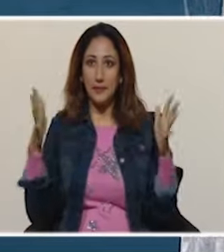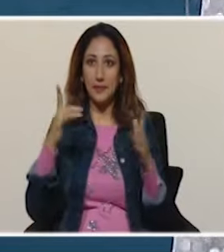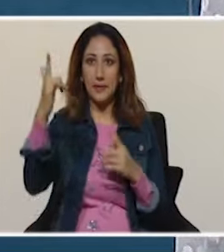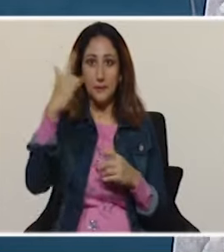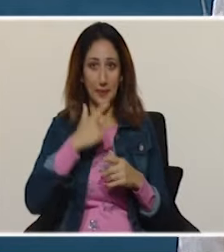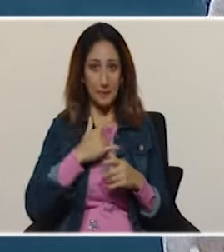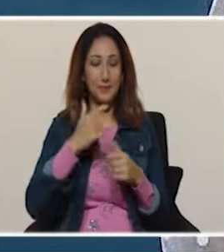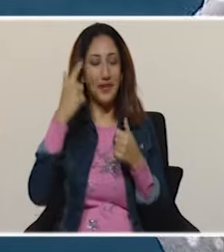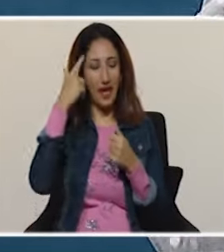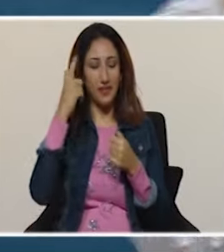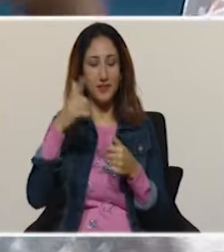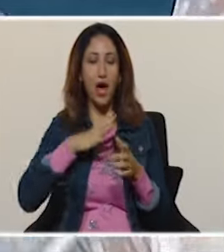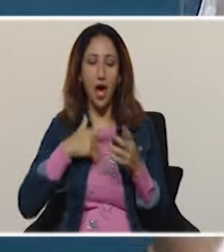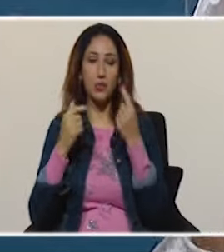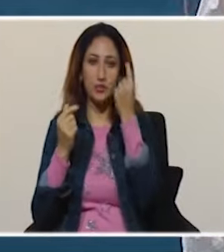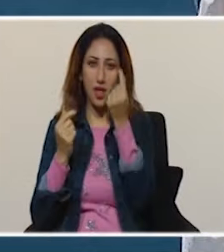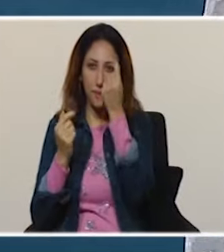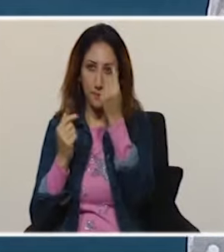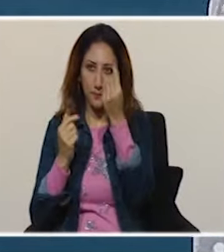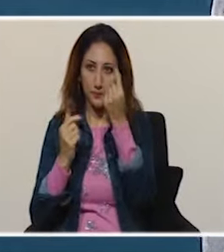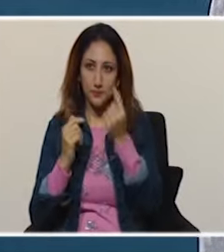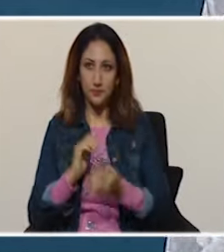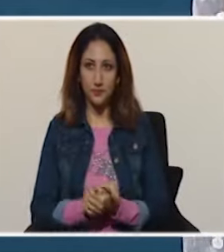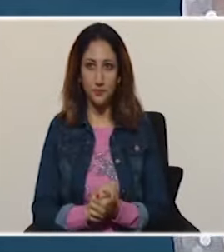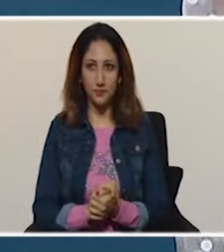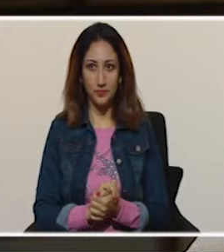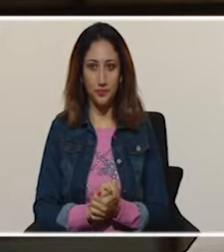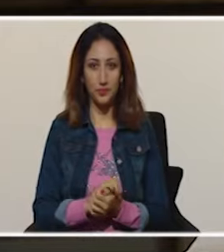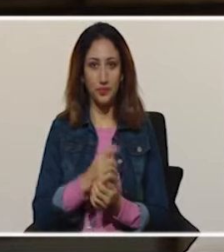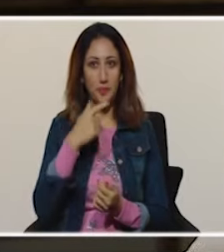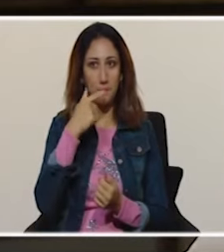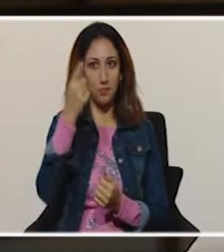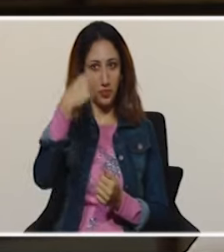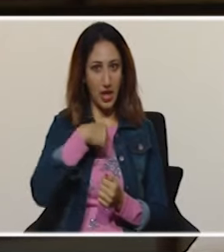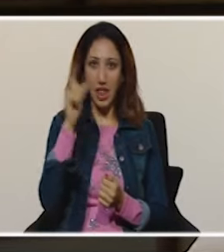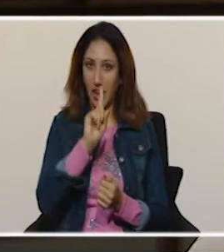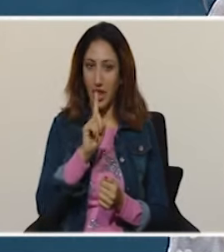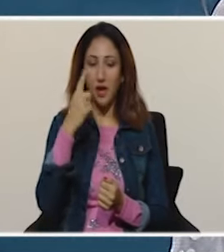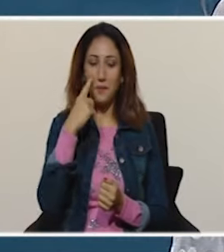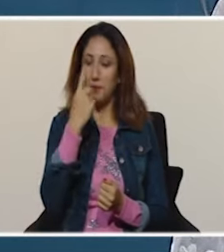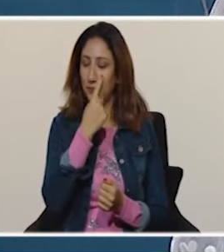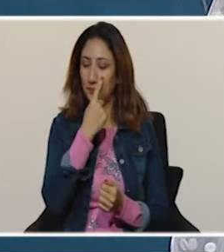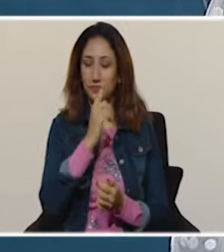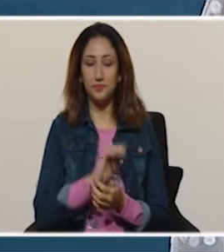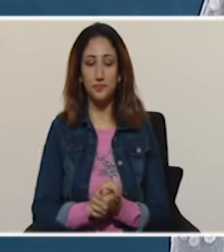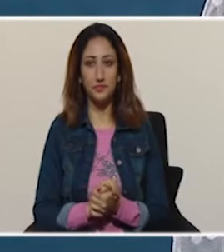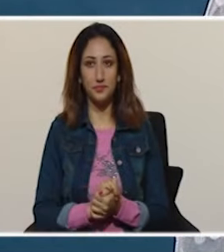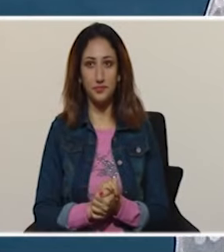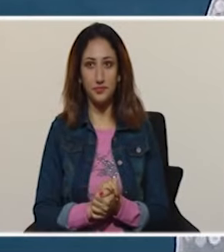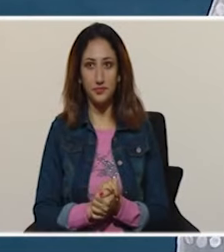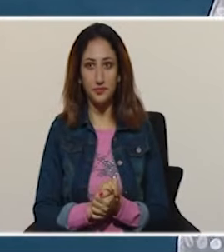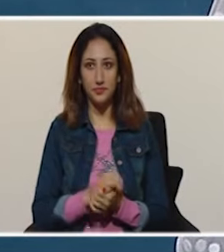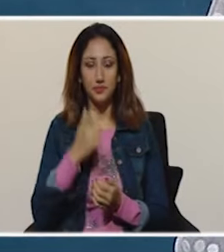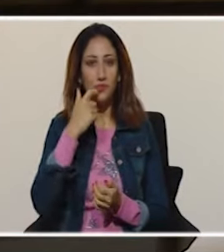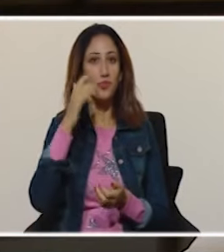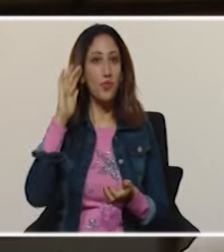ما بتكسف حدا واسعدت ملايين الاشخاص. طبعا مش هتيجي علي وتقول لي لا. طبعا طبعا طلباتك عينيا الاثنين. طلبين. طلبين؟ وعد